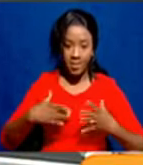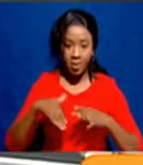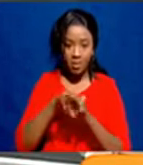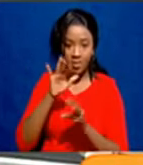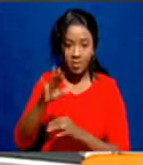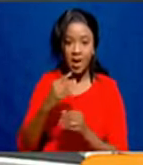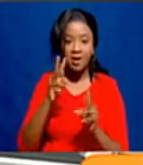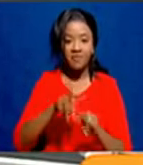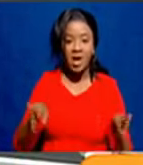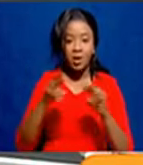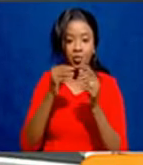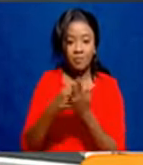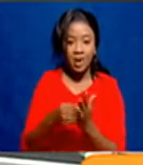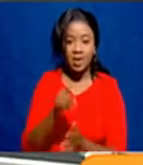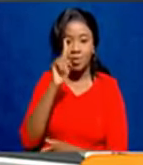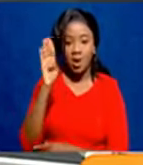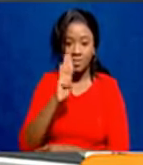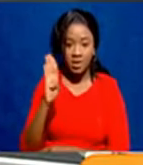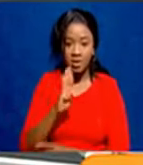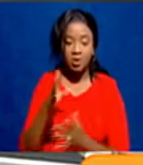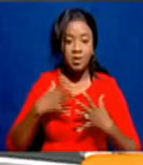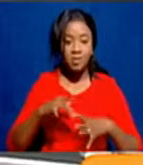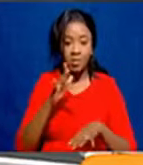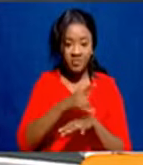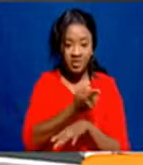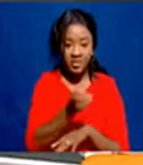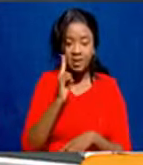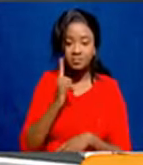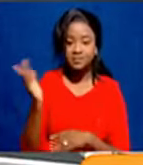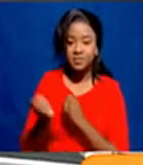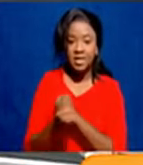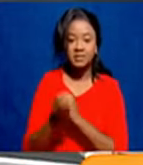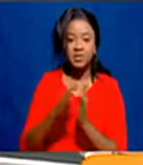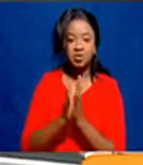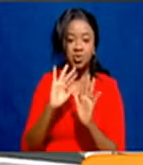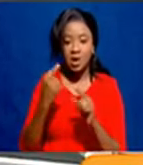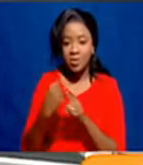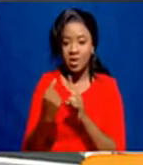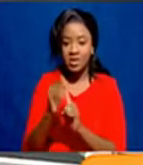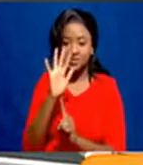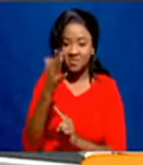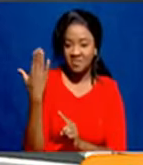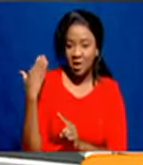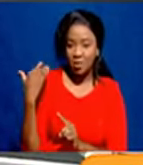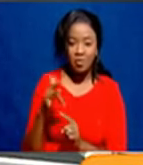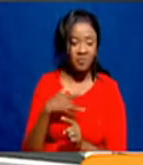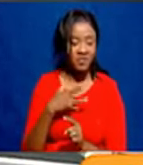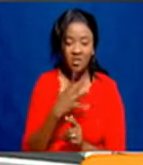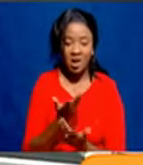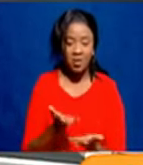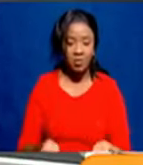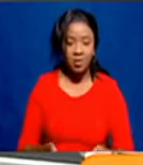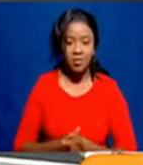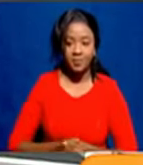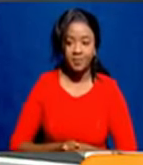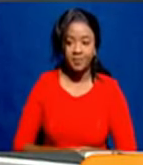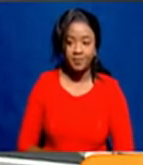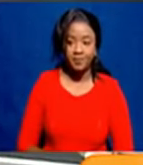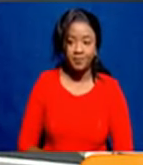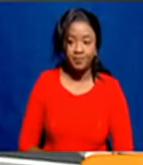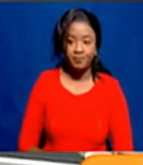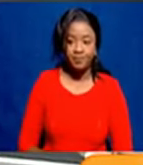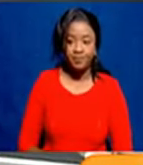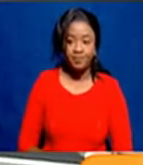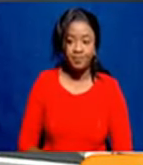shilingi bilioni moja. Na mwathiriwa wa ulaghai huo anasimulia jinsi walivyotapeliwa pesa zao zaidi ya miaka mitano iliyopita. Na Ben Kirui na